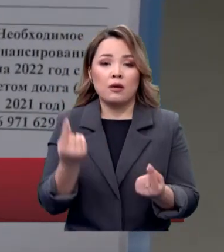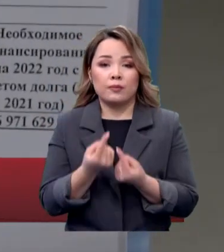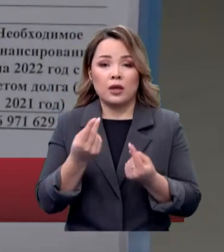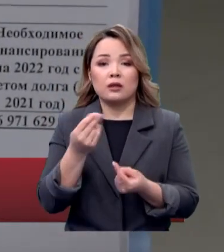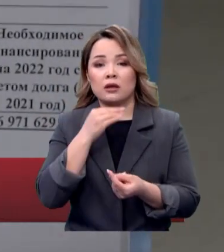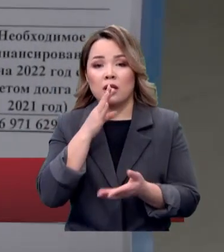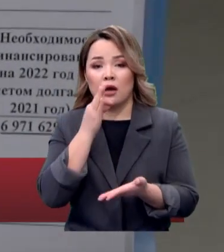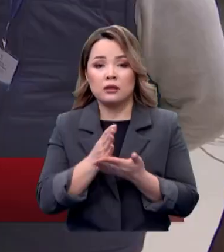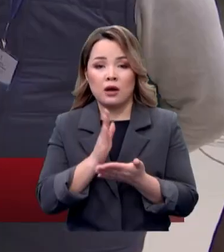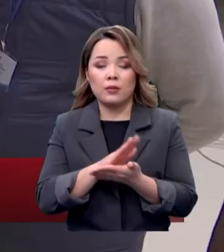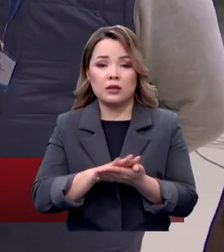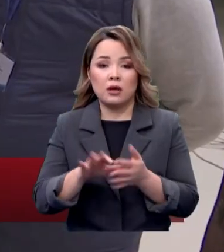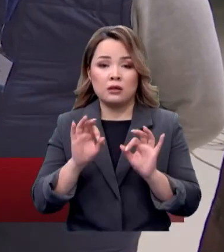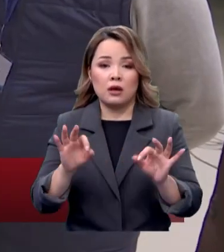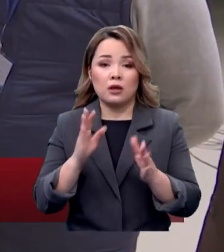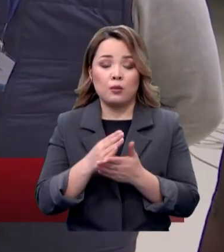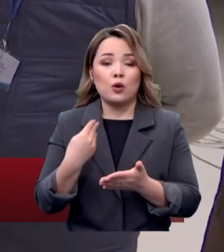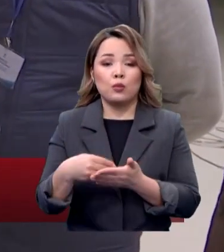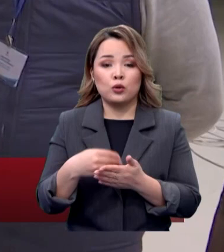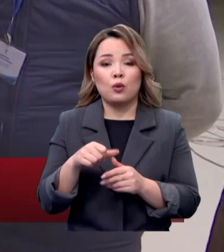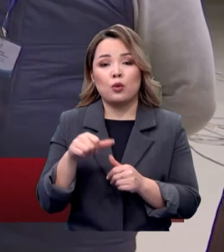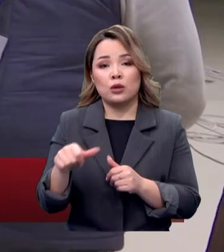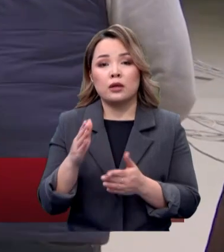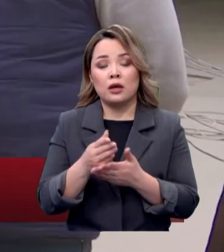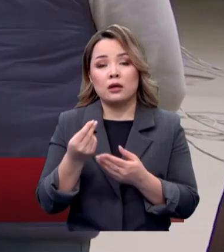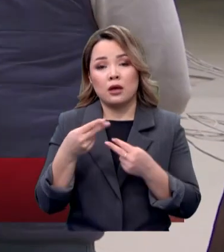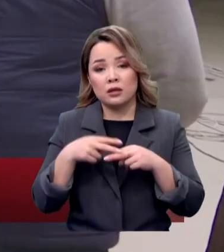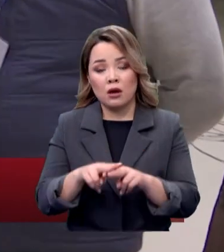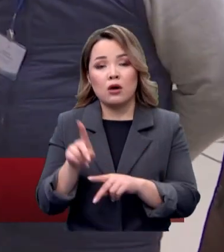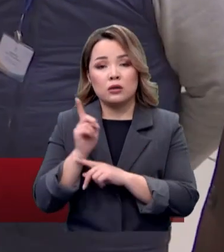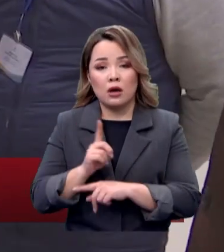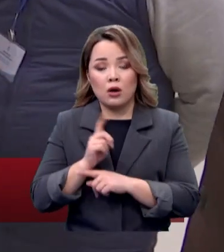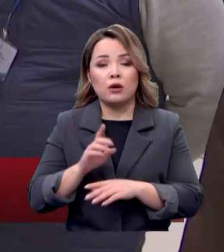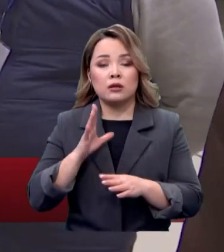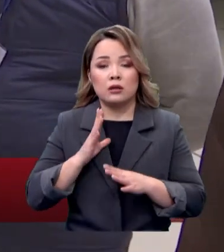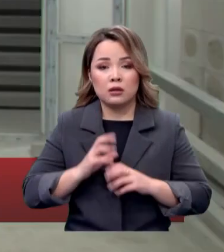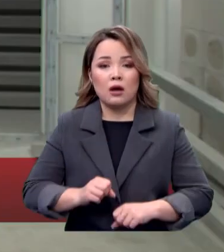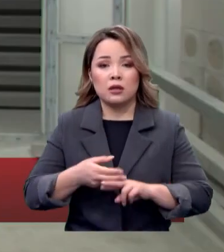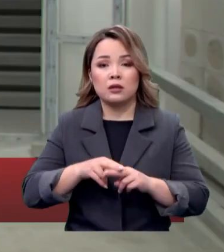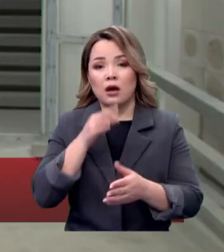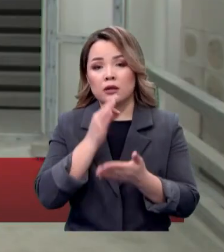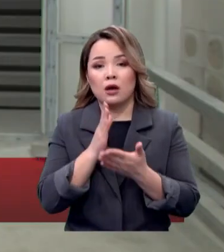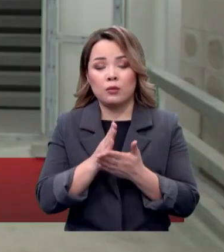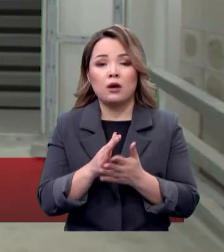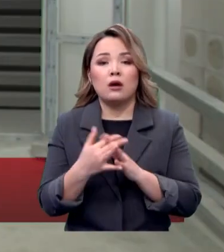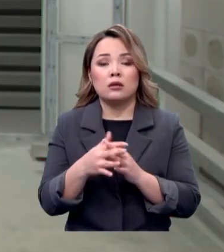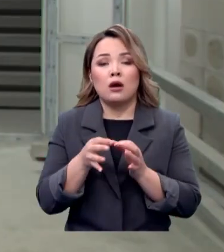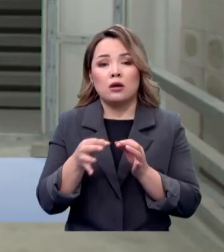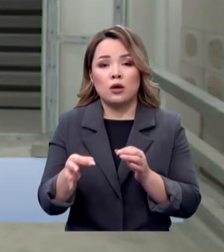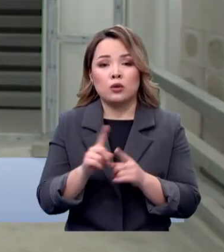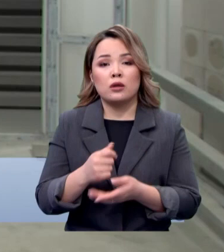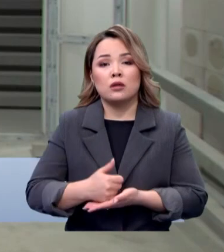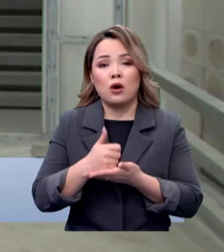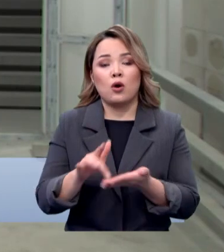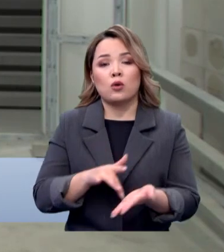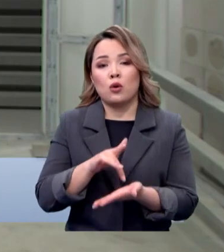қаржы жетпейді деп ақталды. Олар бюджеттен бөлінген ақшаны күте-күте әбден шаршапты. Поселок Қосшы получил статус